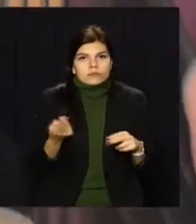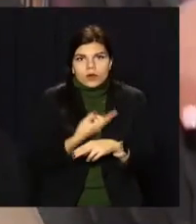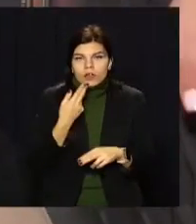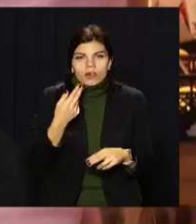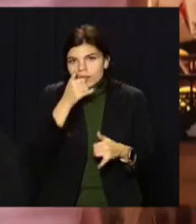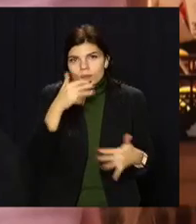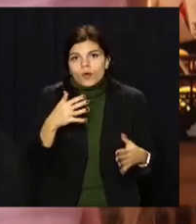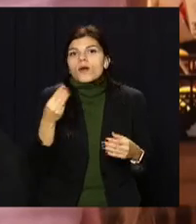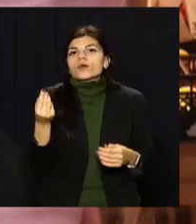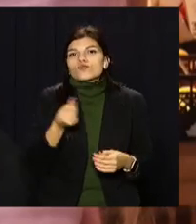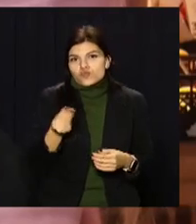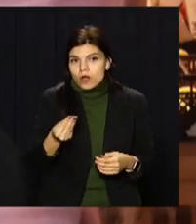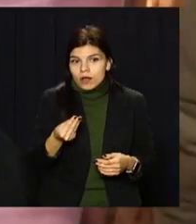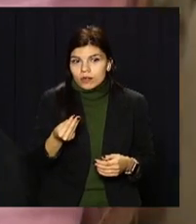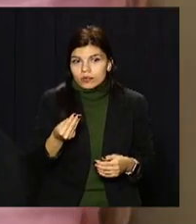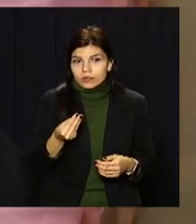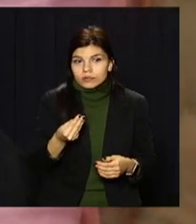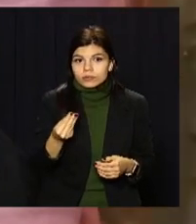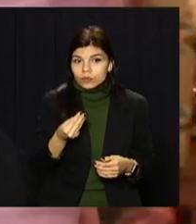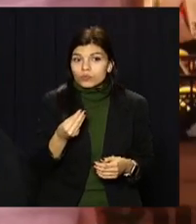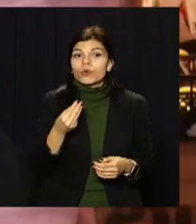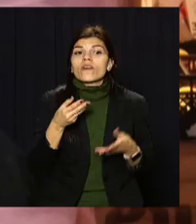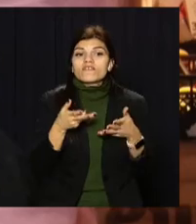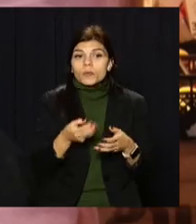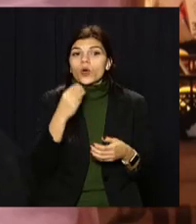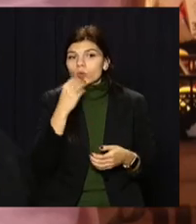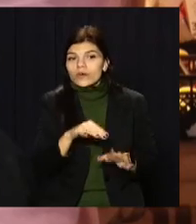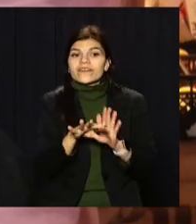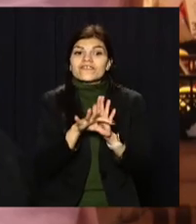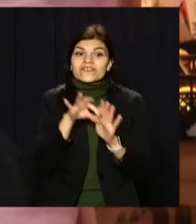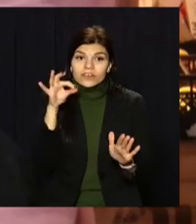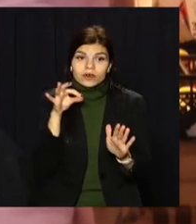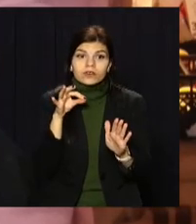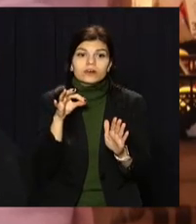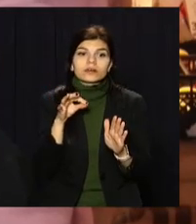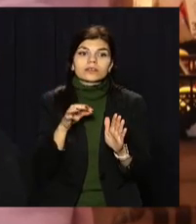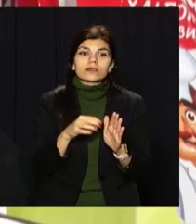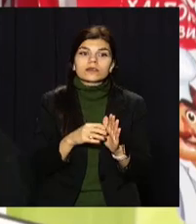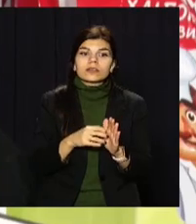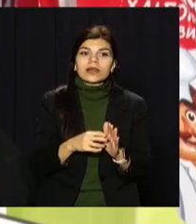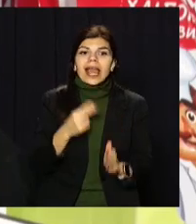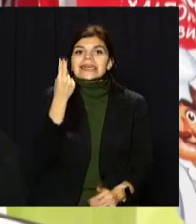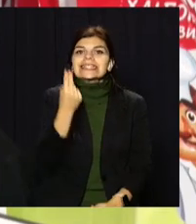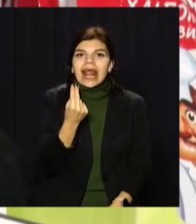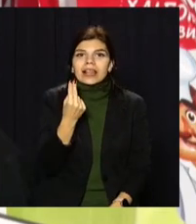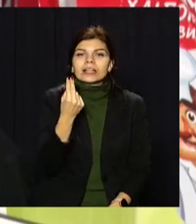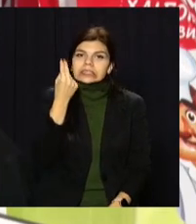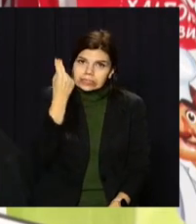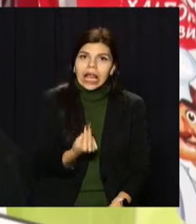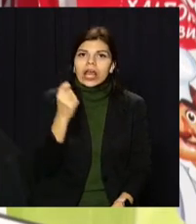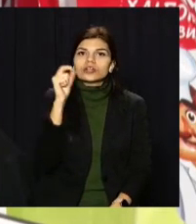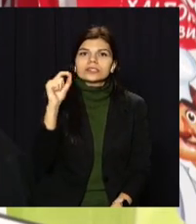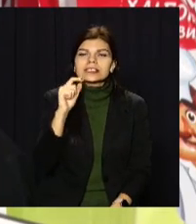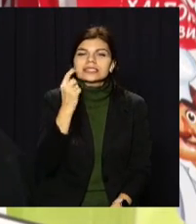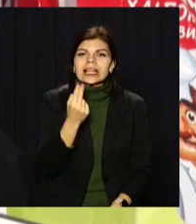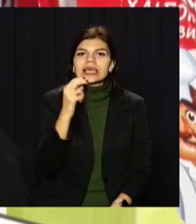– борошно. Для випікання хліба краще вибирати обойну, вона ще називається цільнозерова,